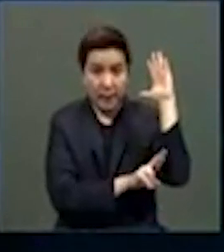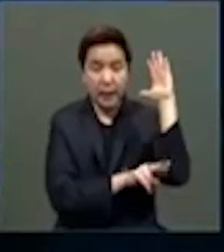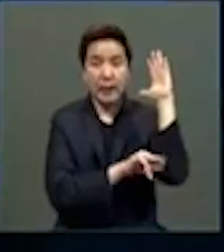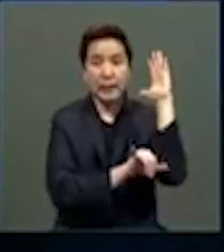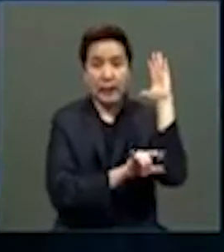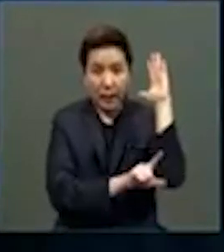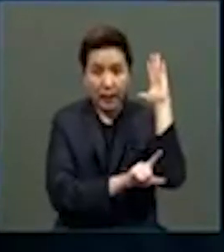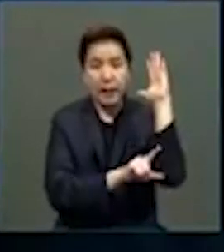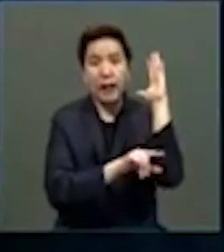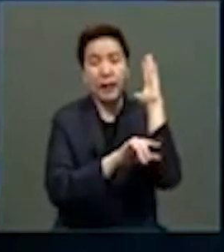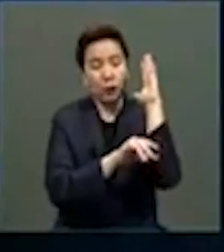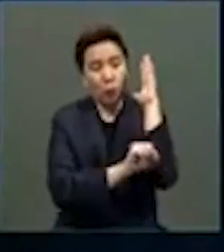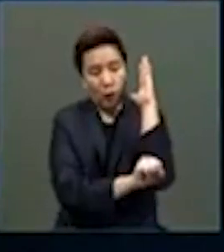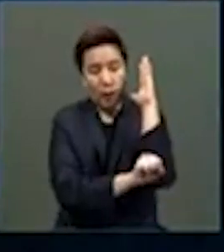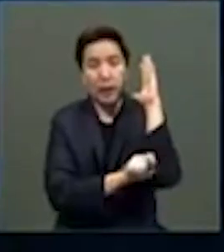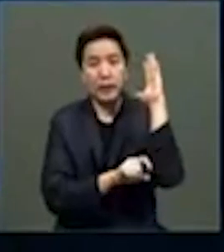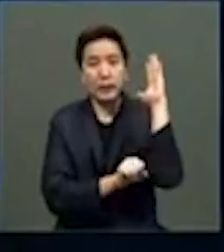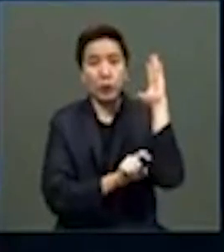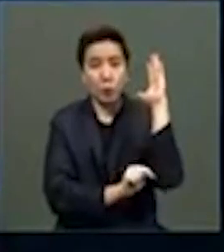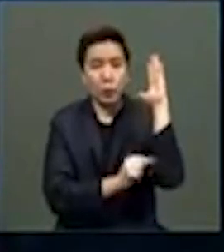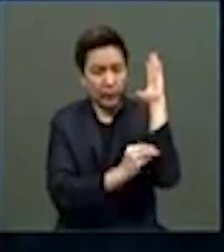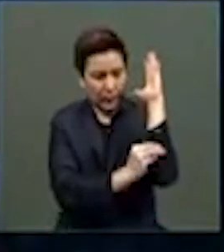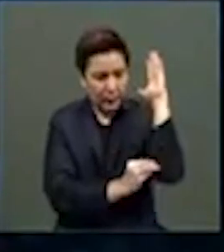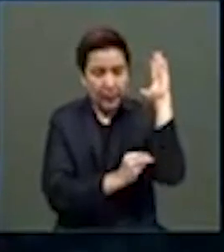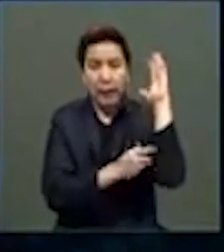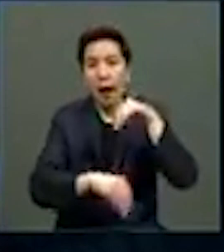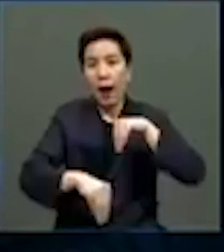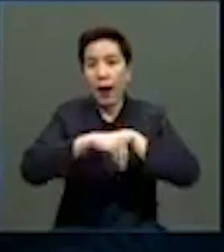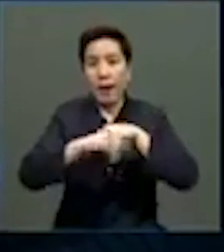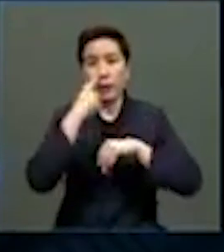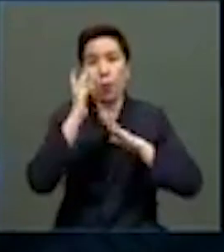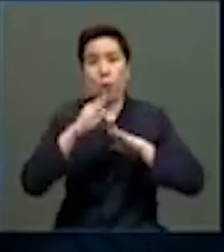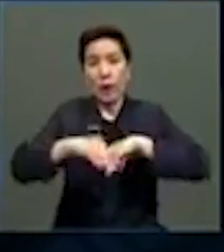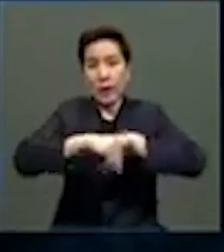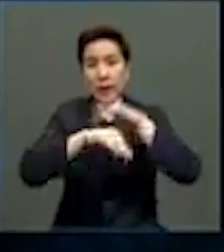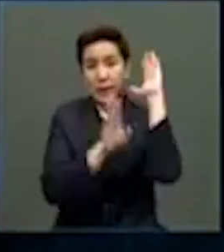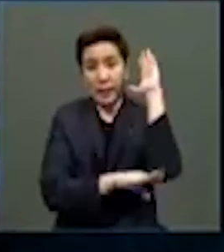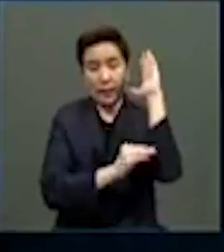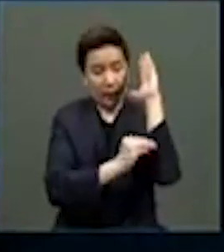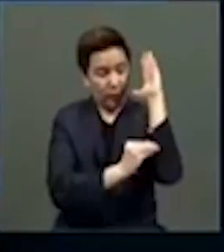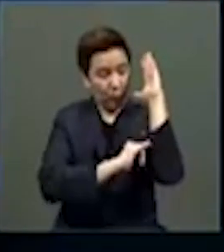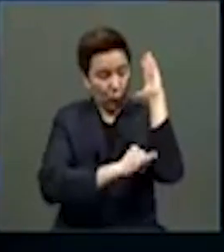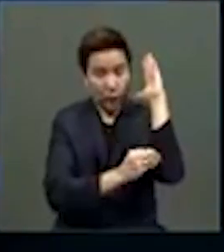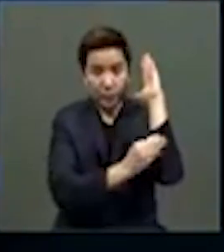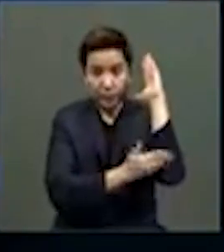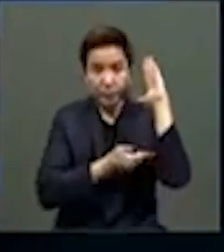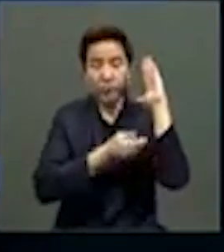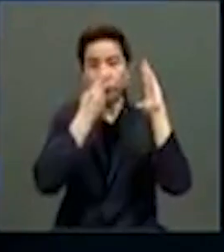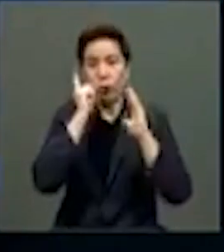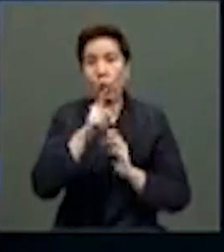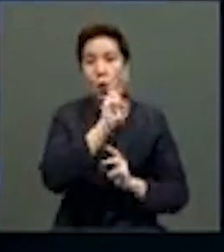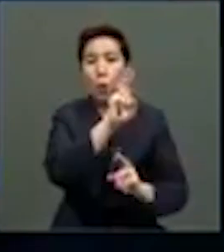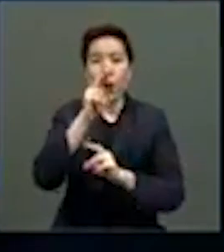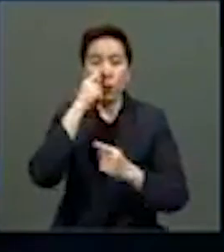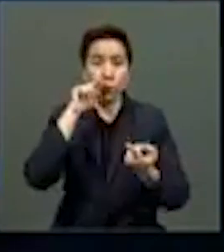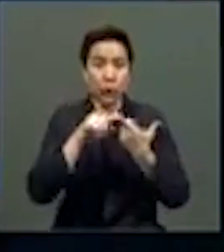ยะลาสงขลาและสตูลค่ะเพราะฉะนั้นก็ต้องเน้นย้ำในเรื่องของ 4จังหวัดชายแดนภาคใต้นี้นะคะว่าต้องเฝ้าระวังในเรื่อง